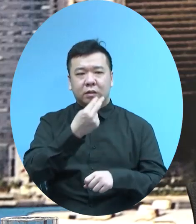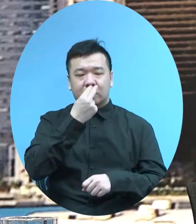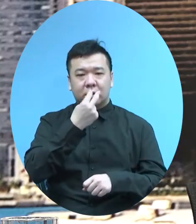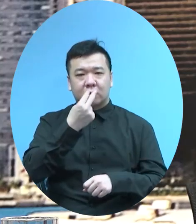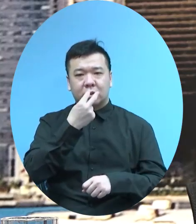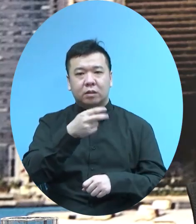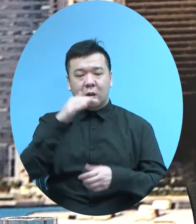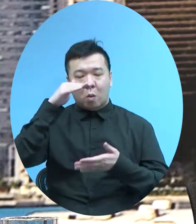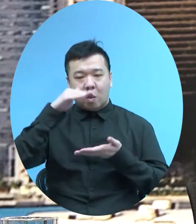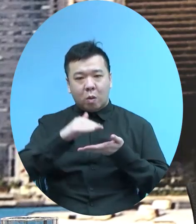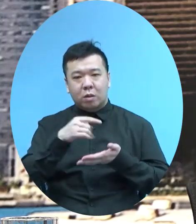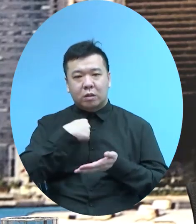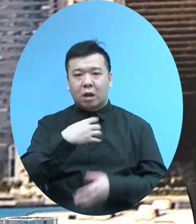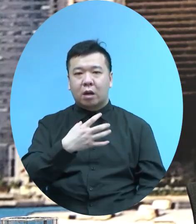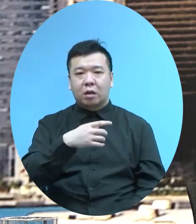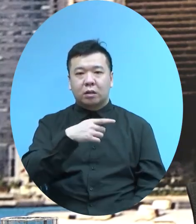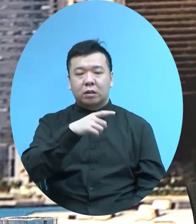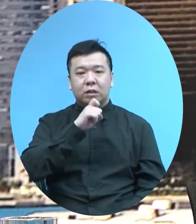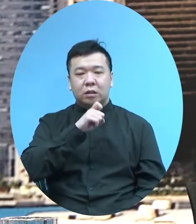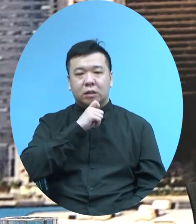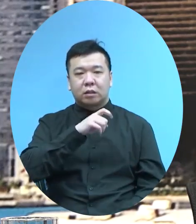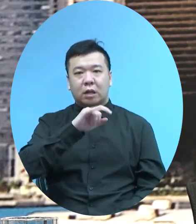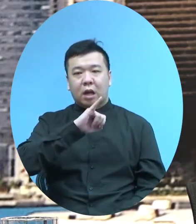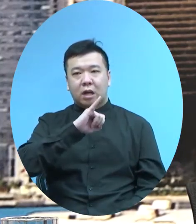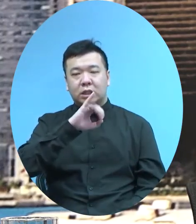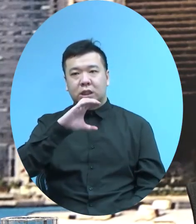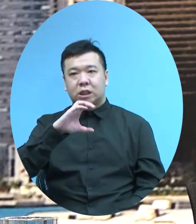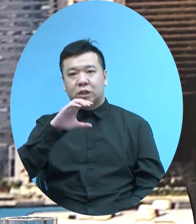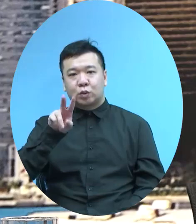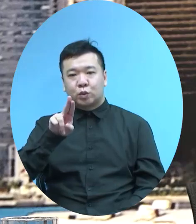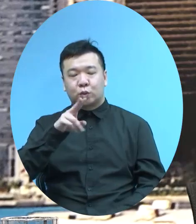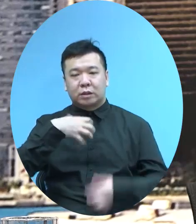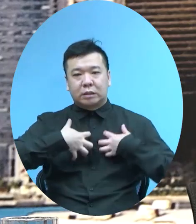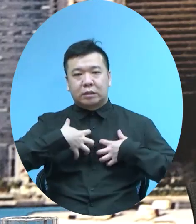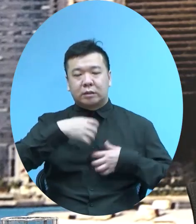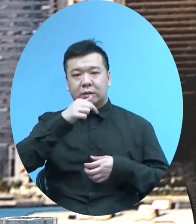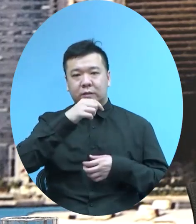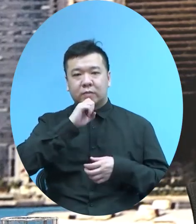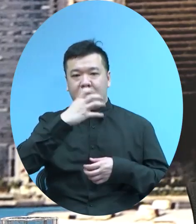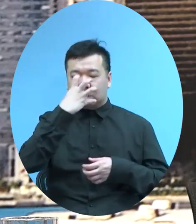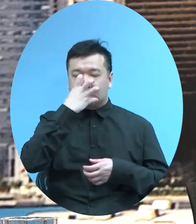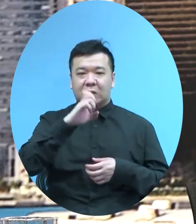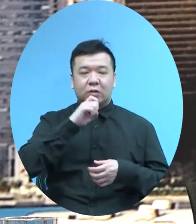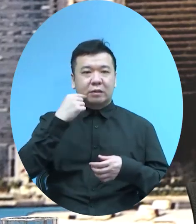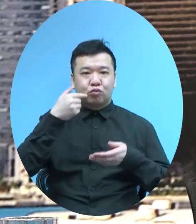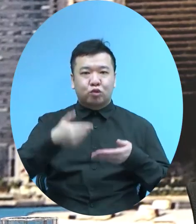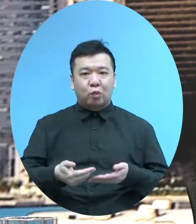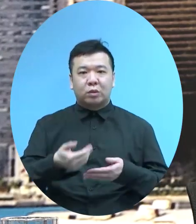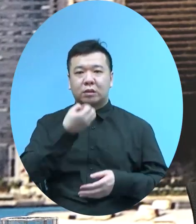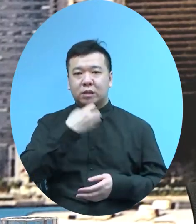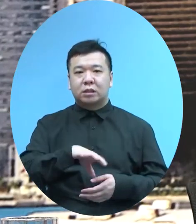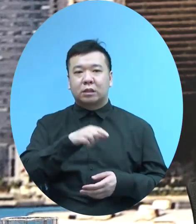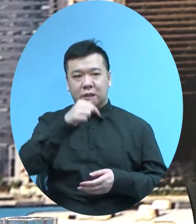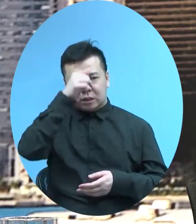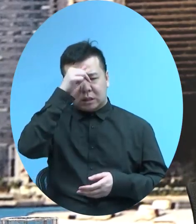就降低，咁啊入過我哋深切治療部，咁咧係即係嚴重嘅情況。咁喺我哋醫護